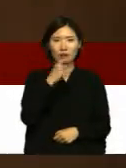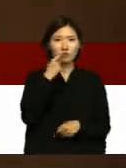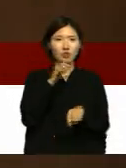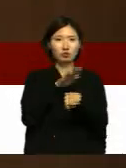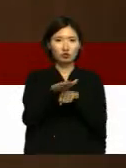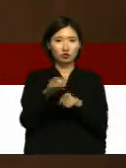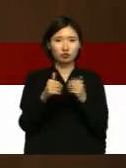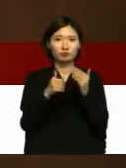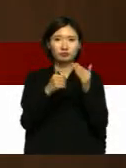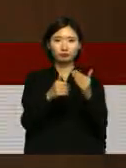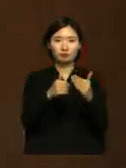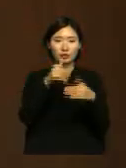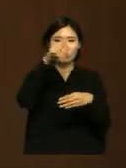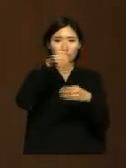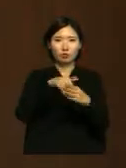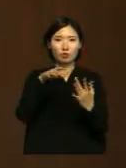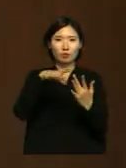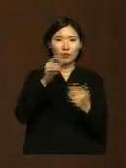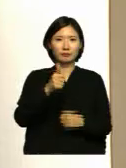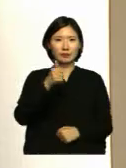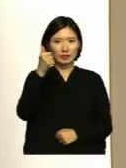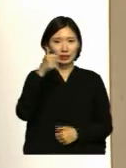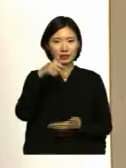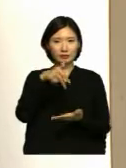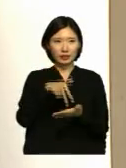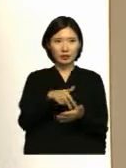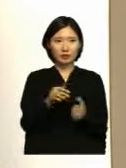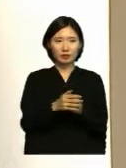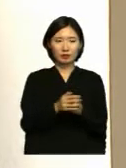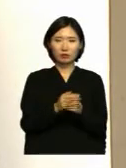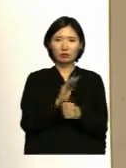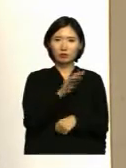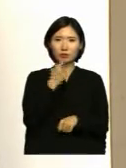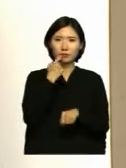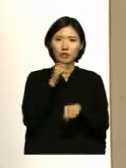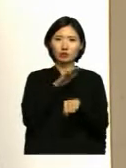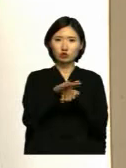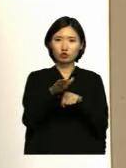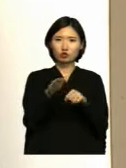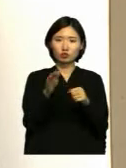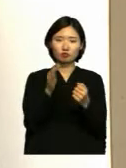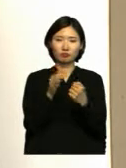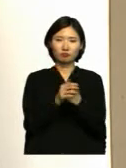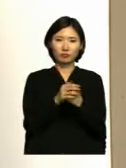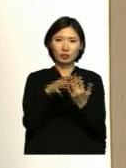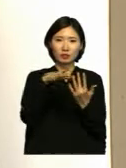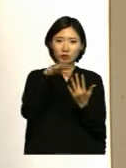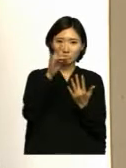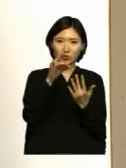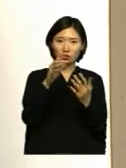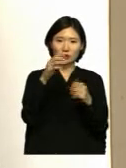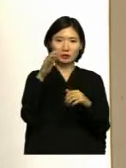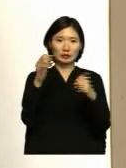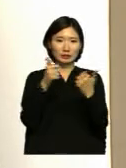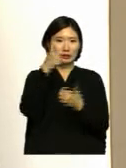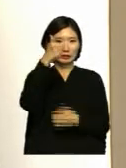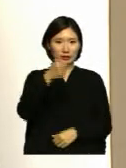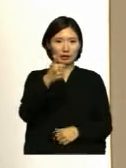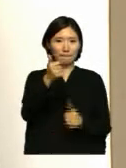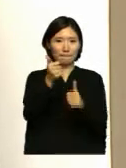절차인 투표로 선출하자는 입장입니다. 저희는 민주적인 방법으로 선출을 하잖아요. 의장, 부의장,